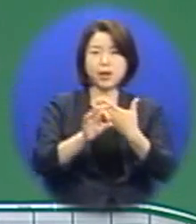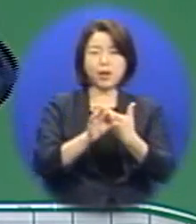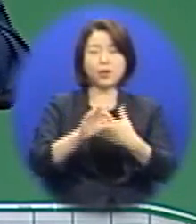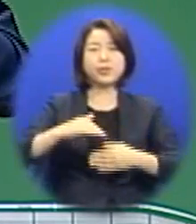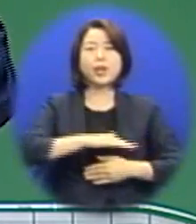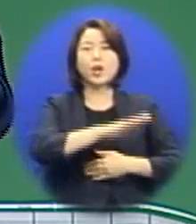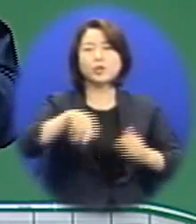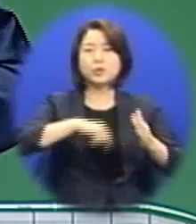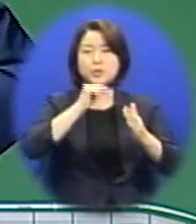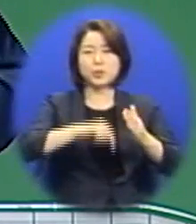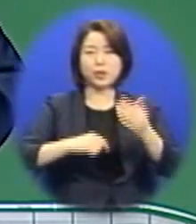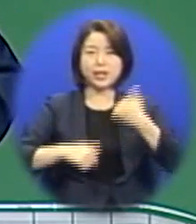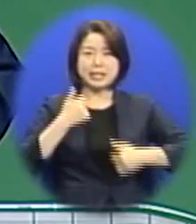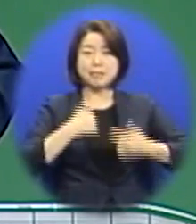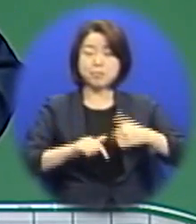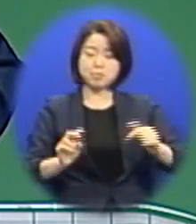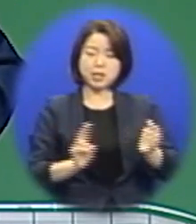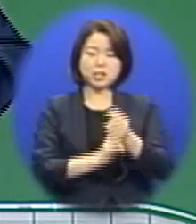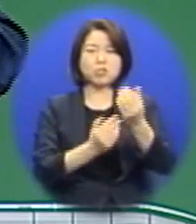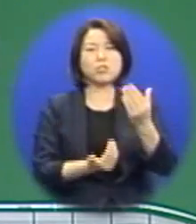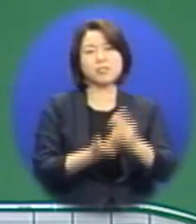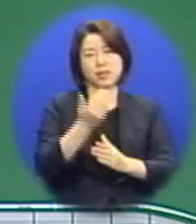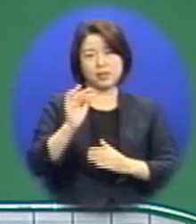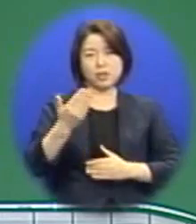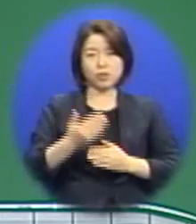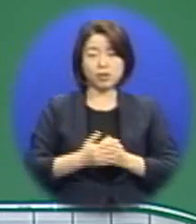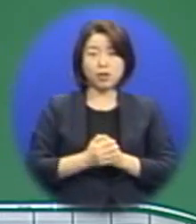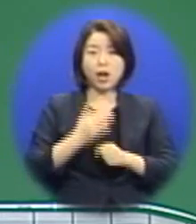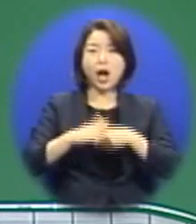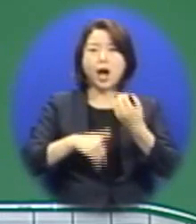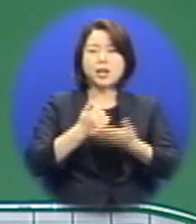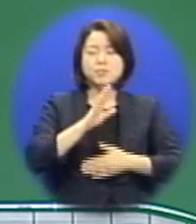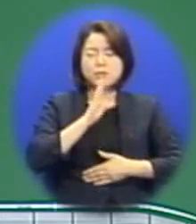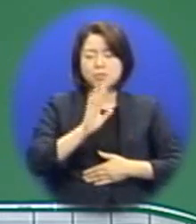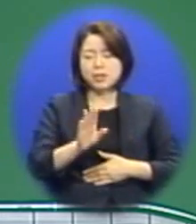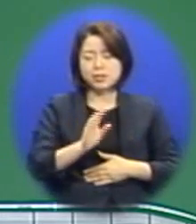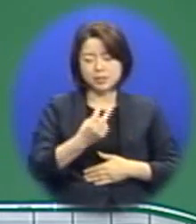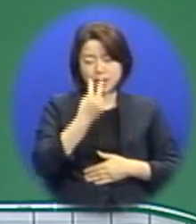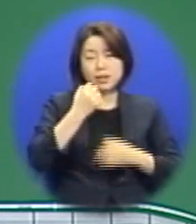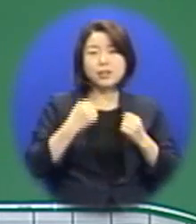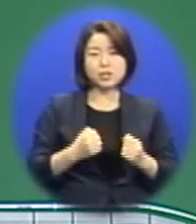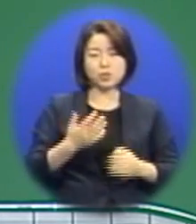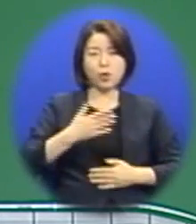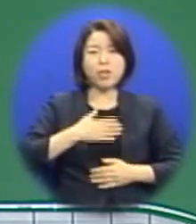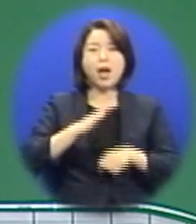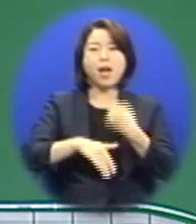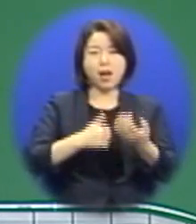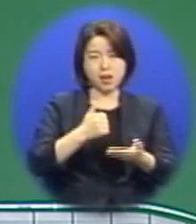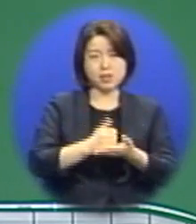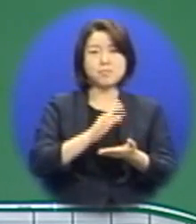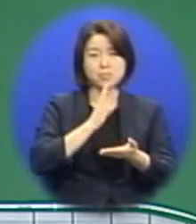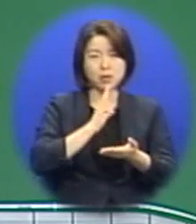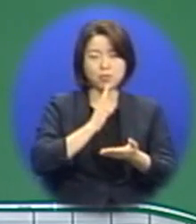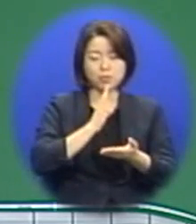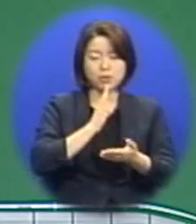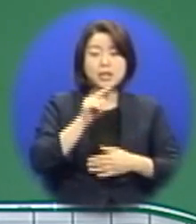우리 속에 기쁨의 기적이 일어납니다. 하나님은 정말 살아계시고 나의 하나님이시고 그 하나님이 지금 나와 함께